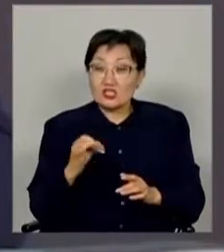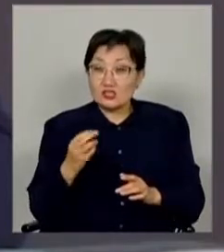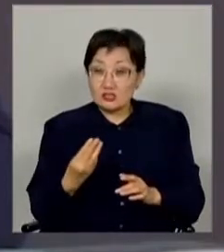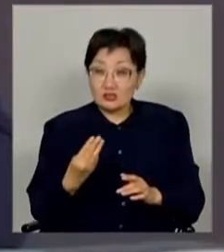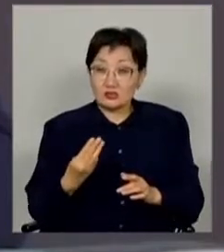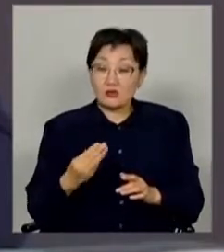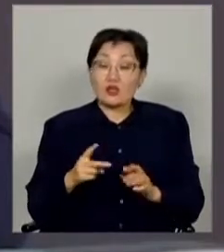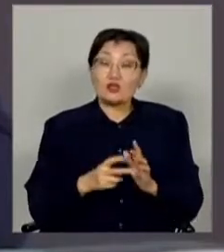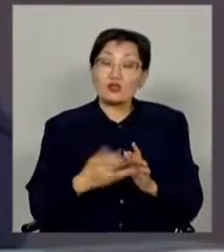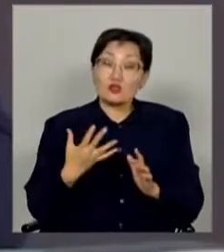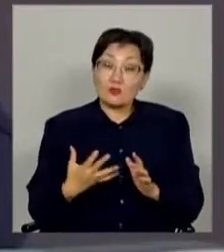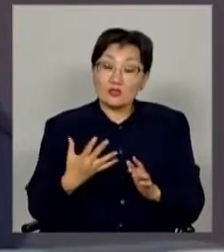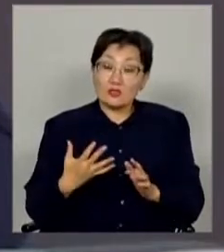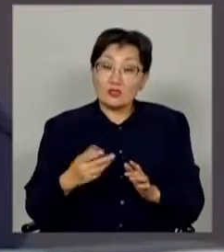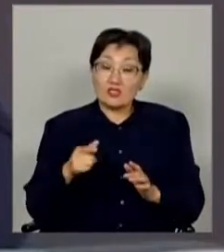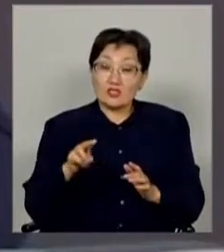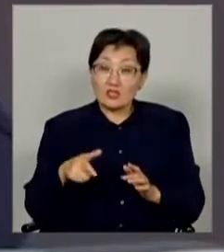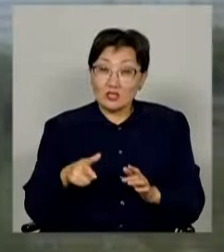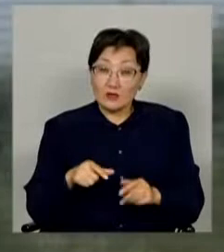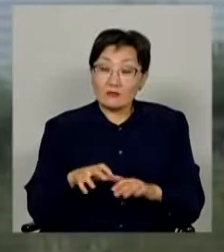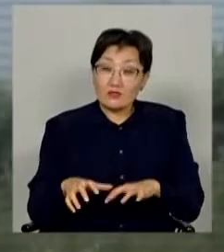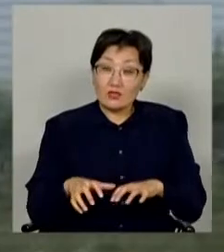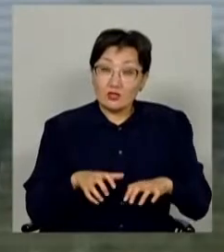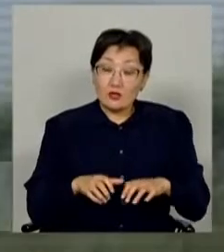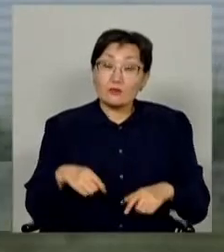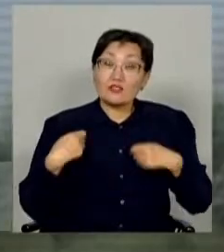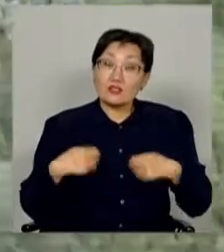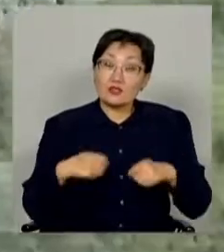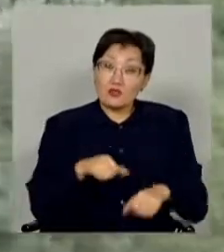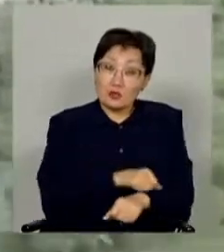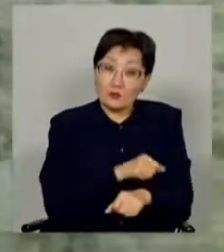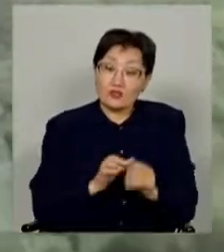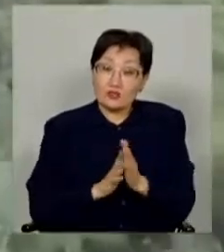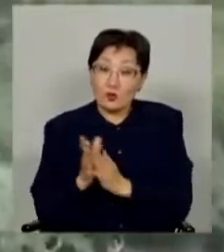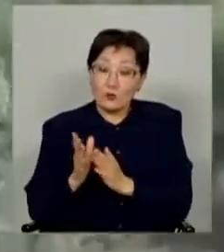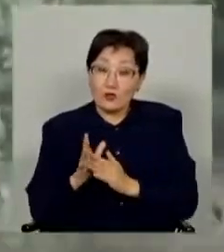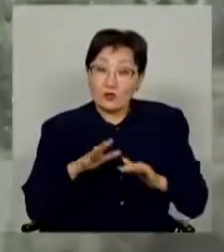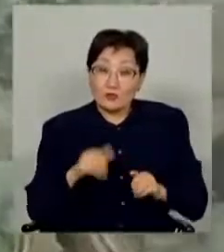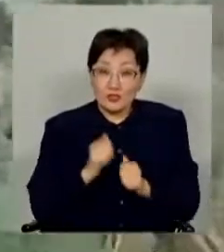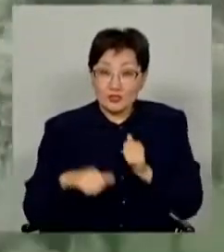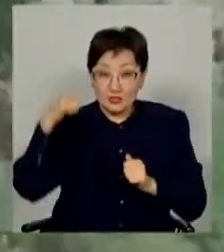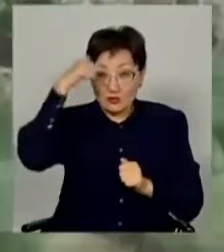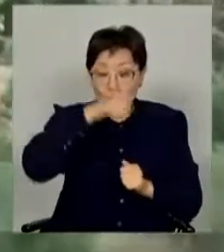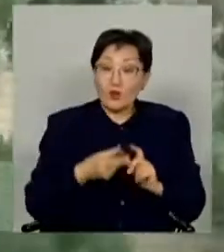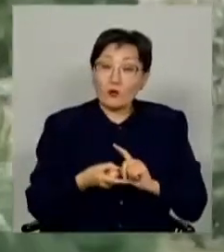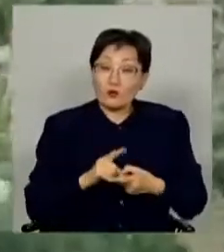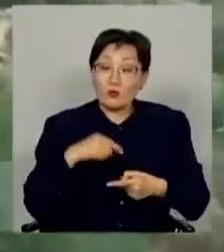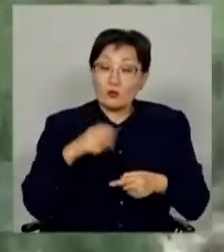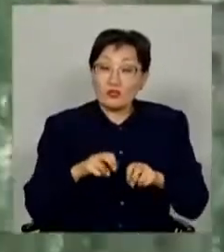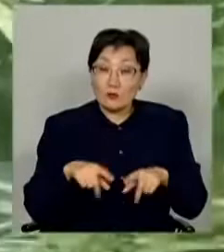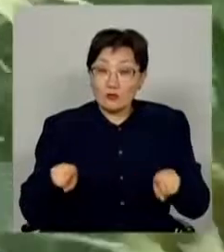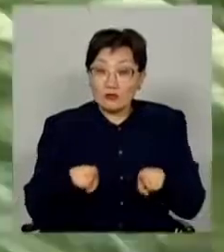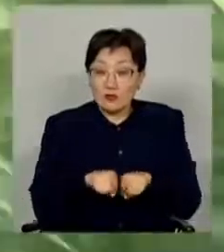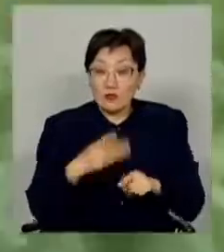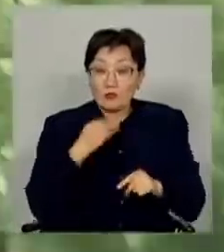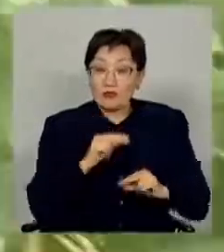Гашиш 705 килограмм тәркіленді. Сатушылар есірткі егістерінің орнын жыл сайын ауыстырып отырады, дейді маман. Осылайша